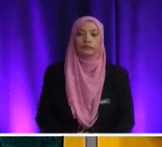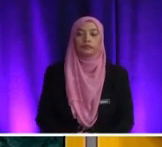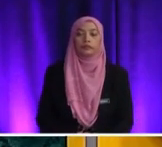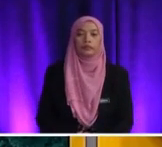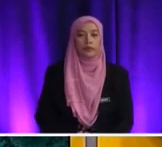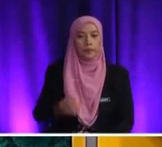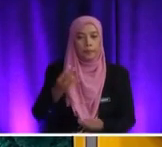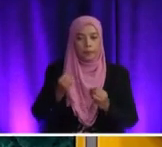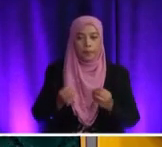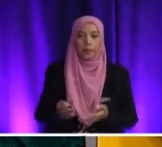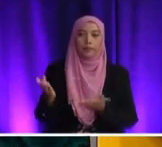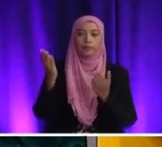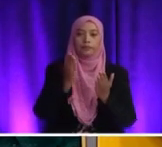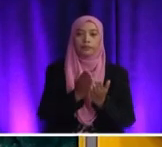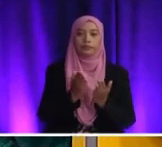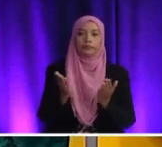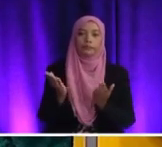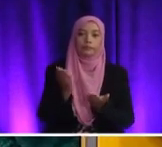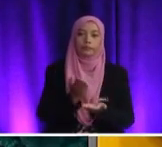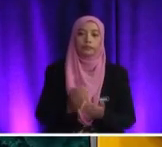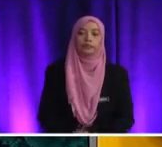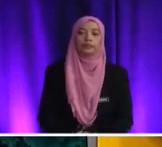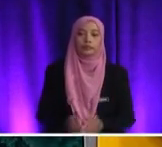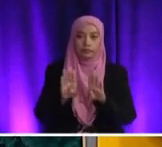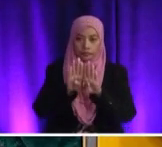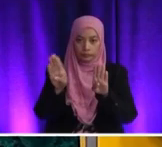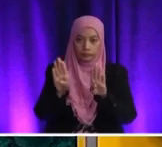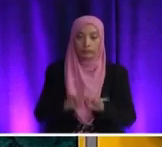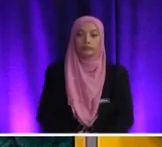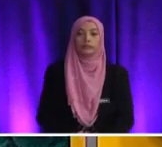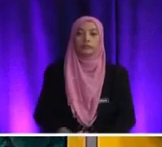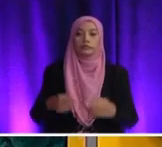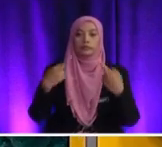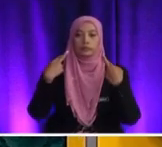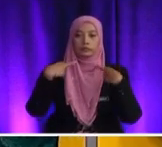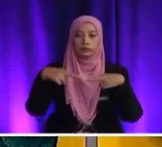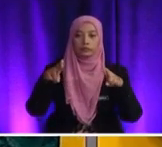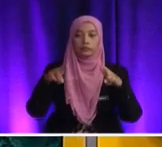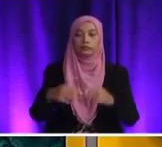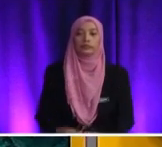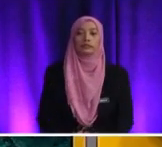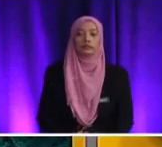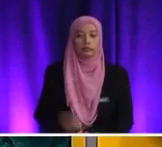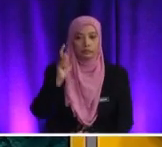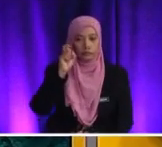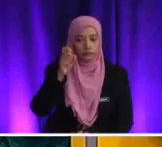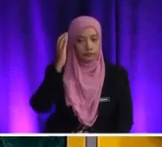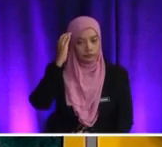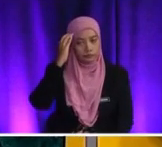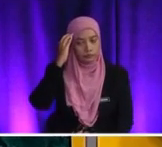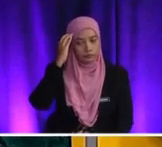restoran seluruh Malaysia dunia Jadi dia perlu tahu Kemayoran keusahawanan Nazi